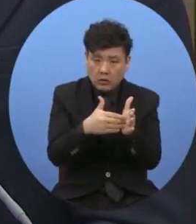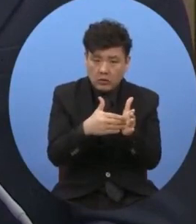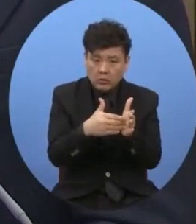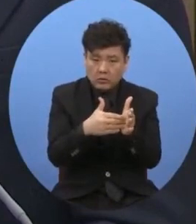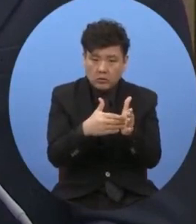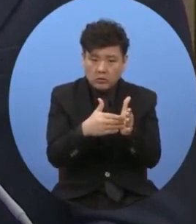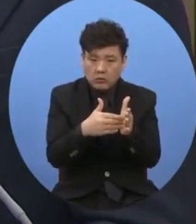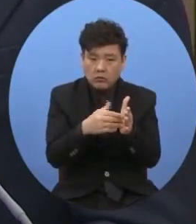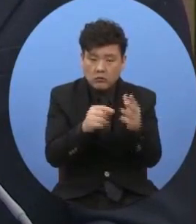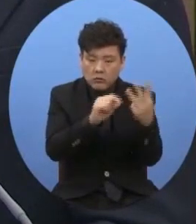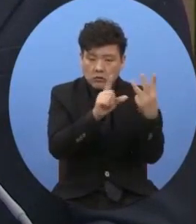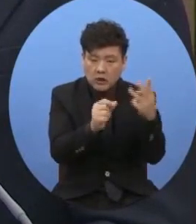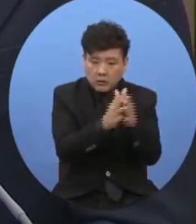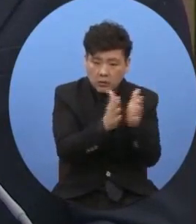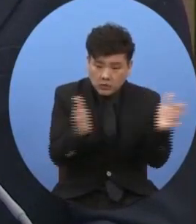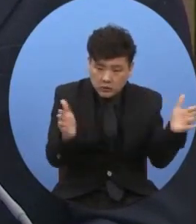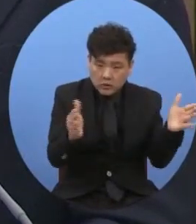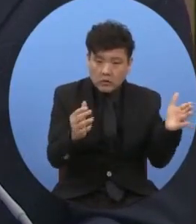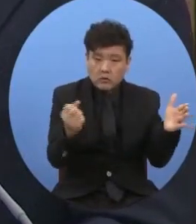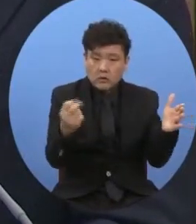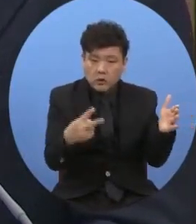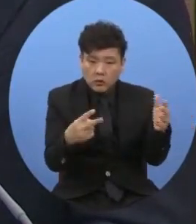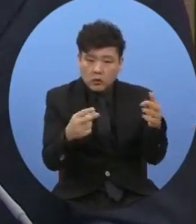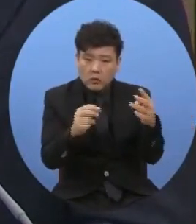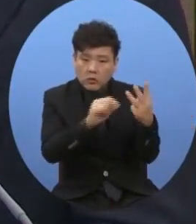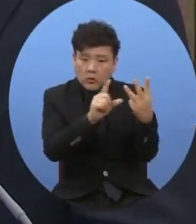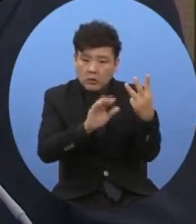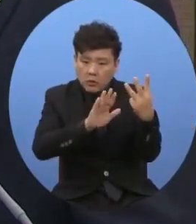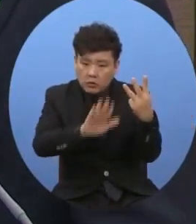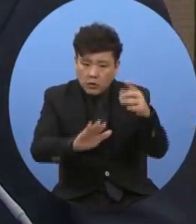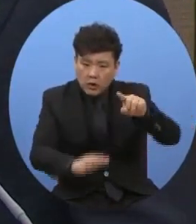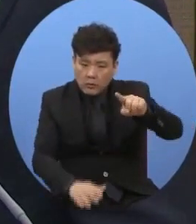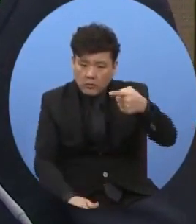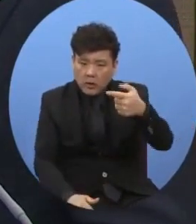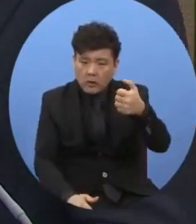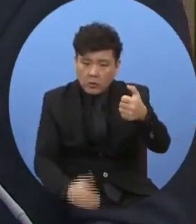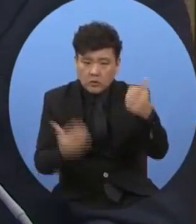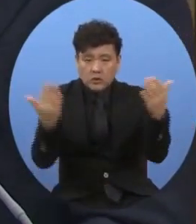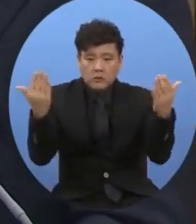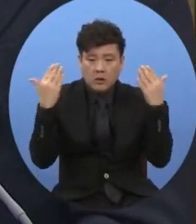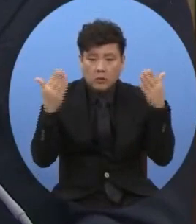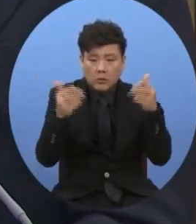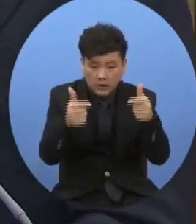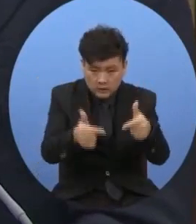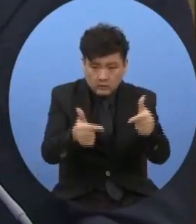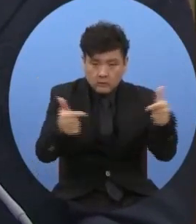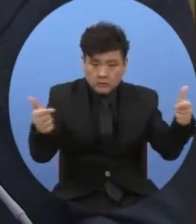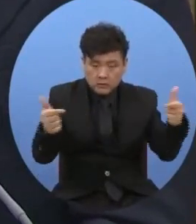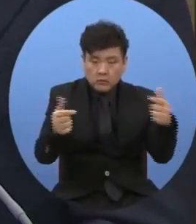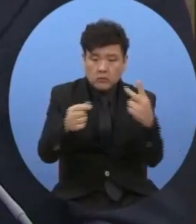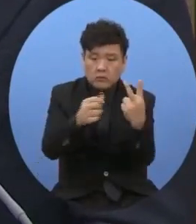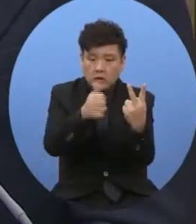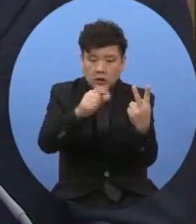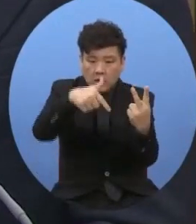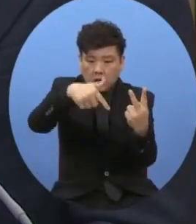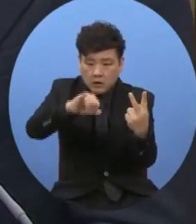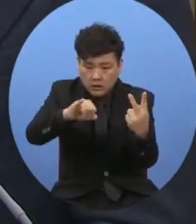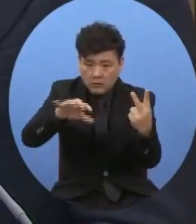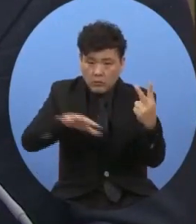3월 시행을 앞두고 있고 상반기 내에 최대 150개 학교까지 늘 예정이고 2학기에는 전체 학교